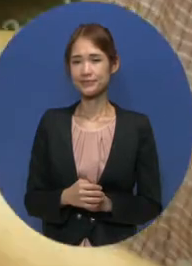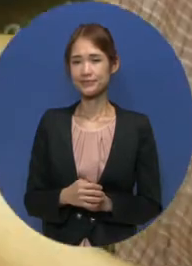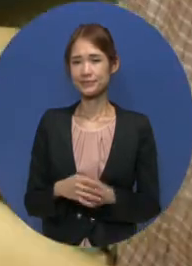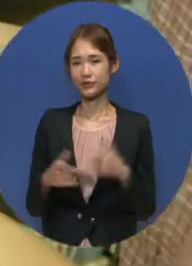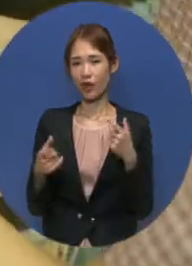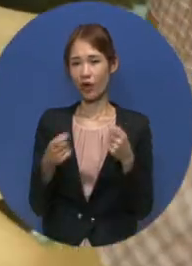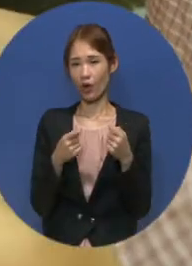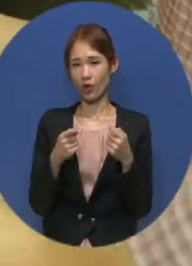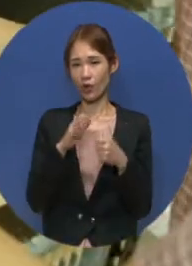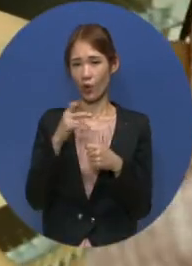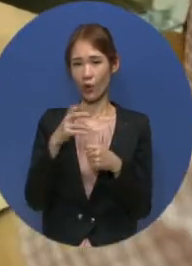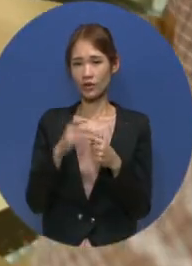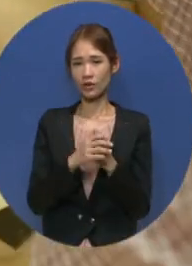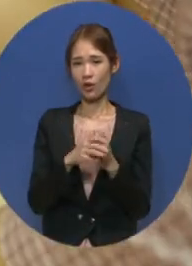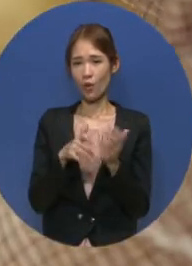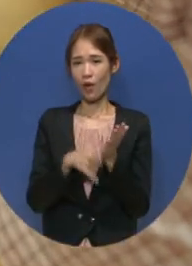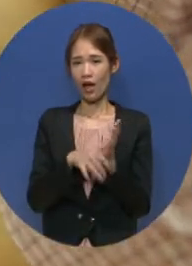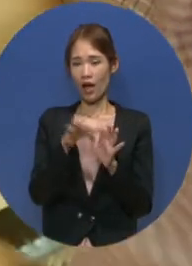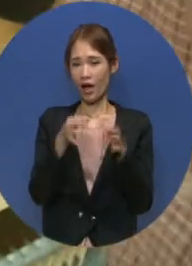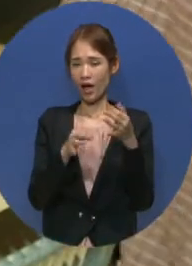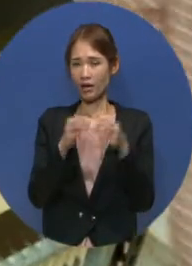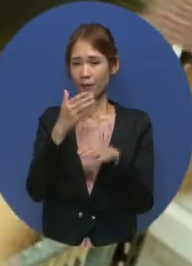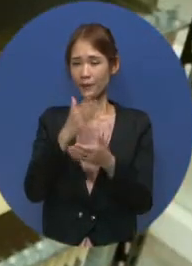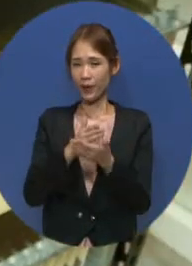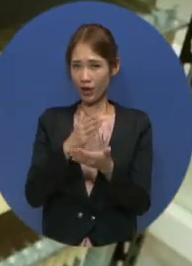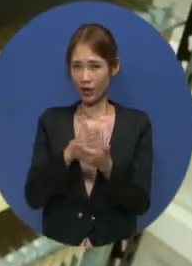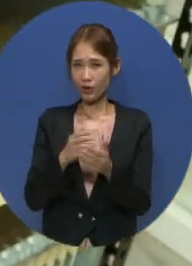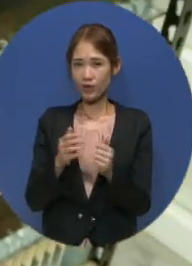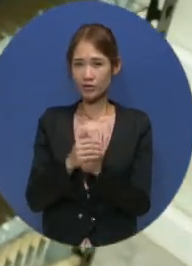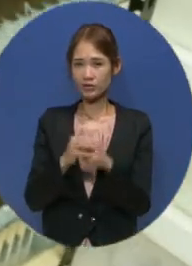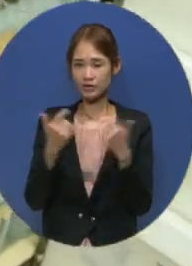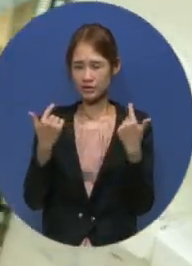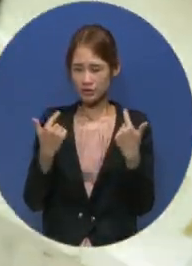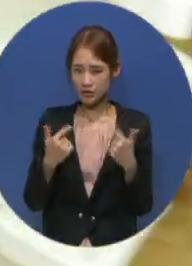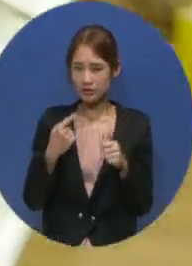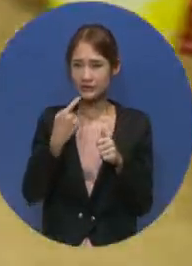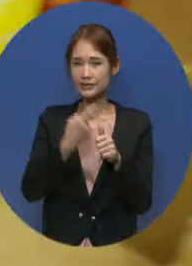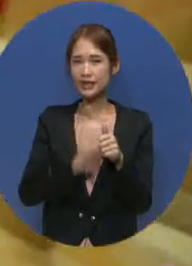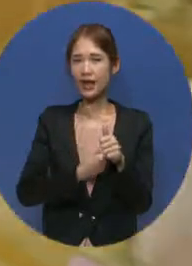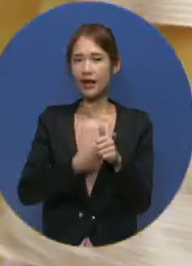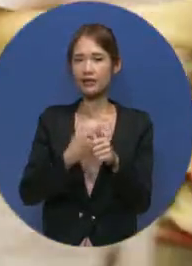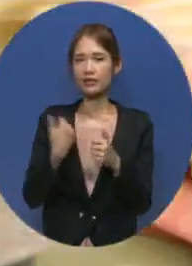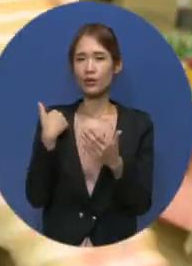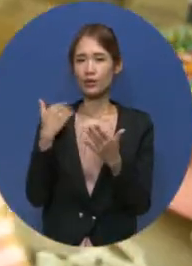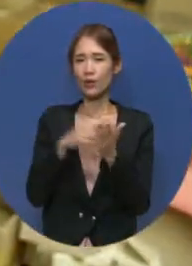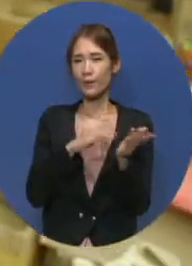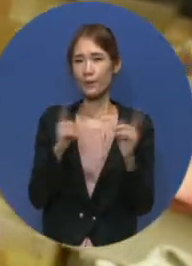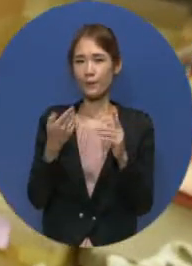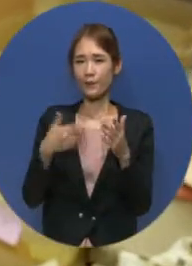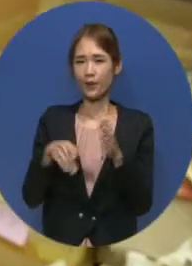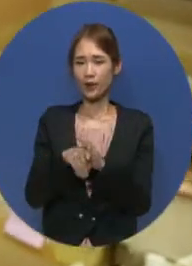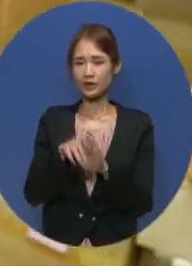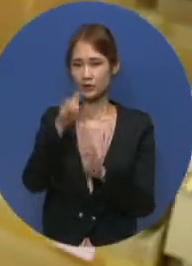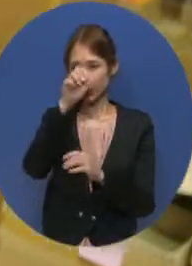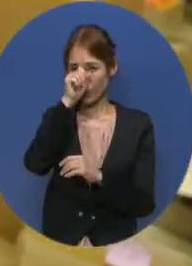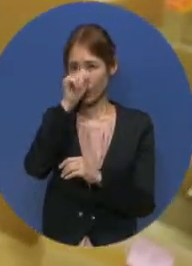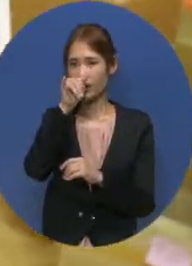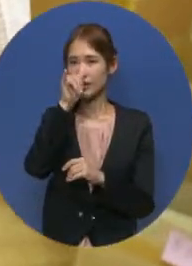접착제나 코팅 같은 화학적 가공을 거치지 않아 언제든지 자연으로 돌아갈 수 있다는 장점이